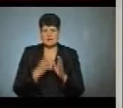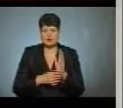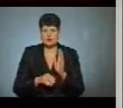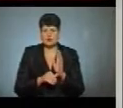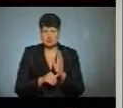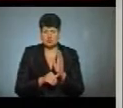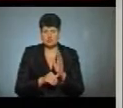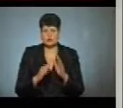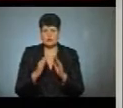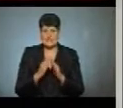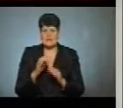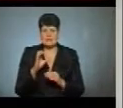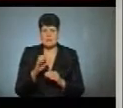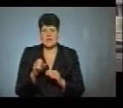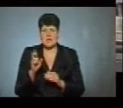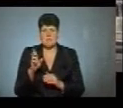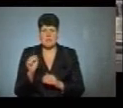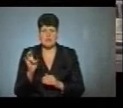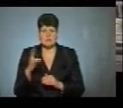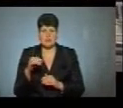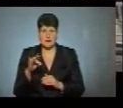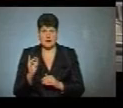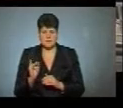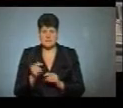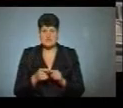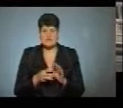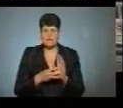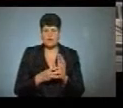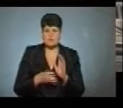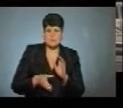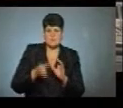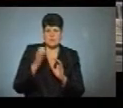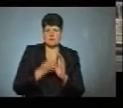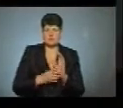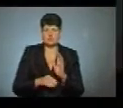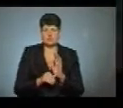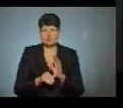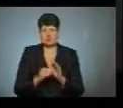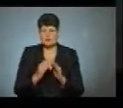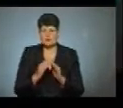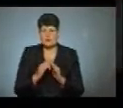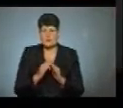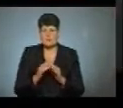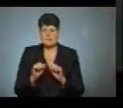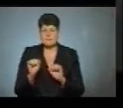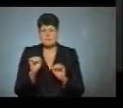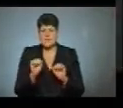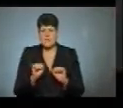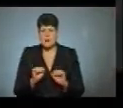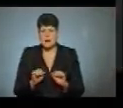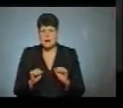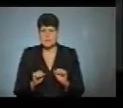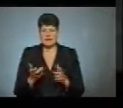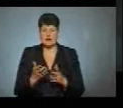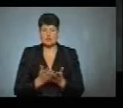на проспекті Степана Бандери. Це восьмий під'їзд 96-го будинку. Прибиральниця від житлово-комунального господарства,